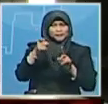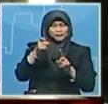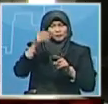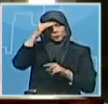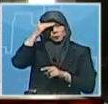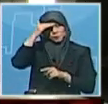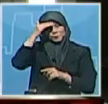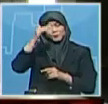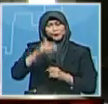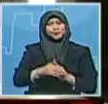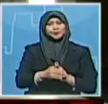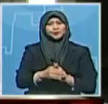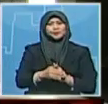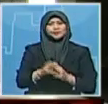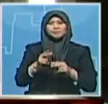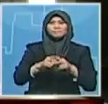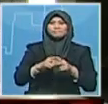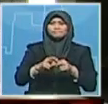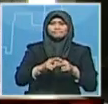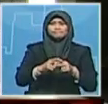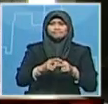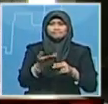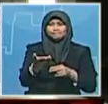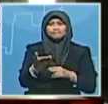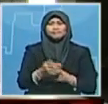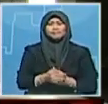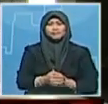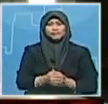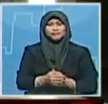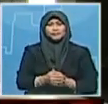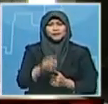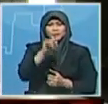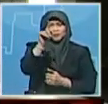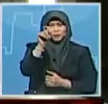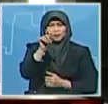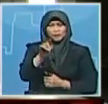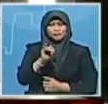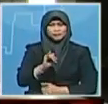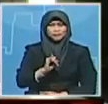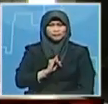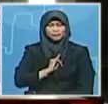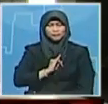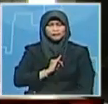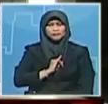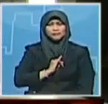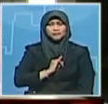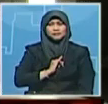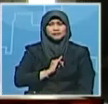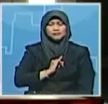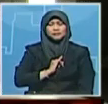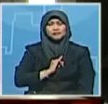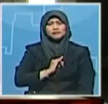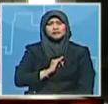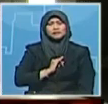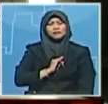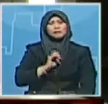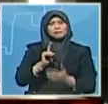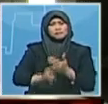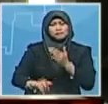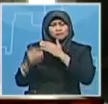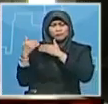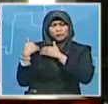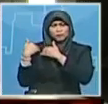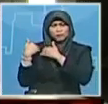Muhammad Tamizi, silakan ringkas dan padat. Okey, soalan saya begini apakah peranan